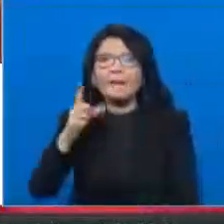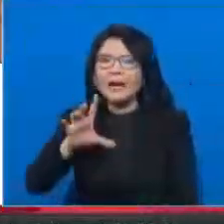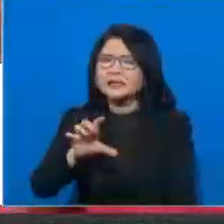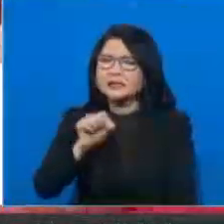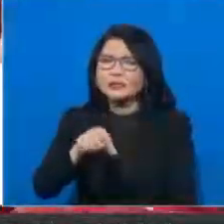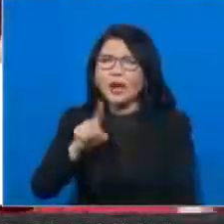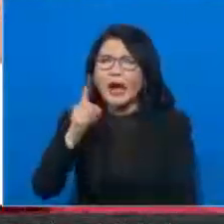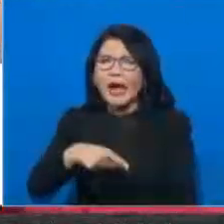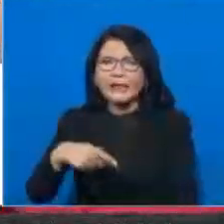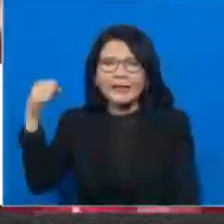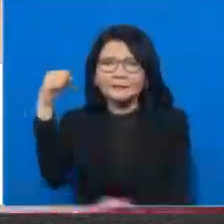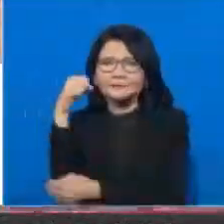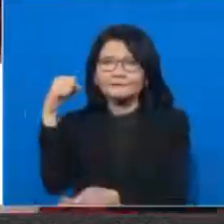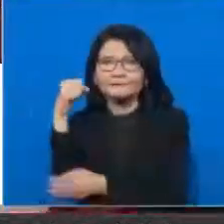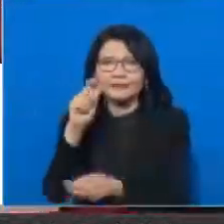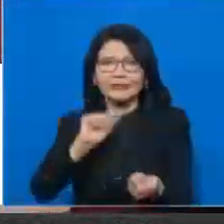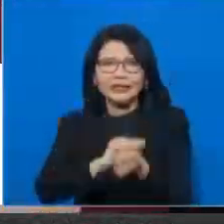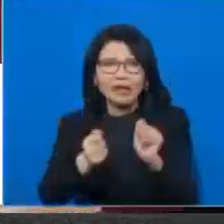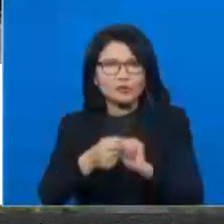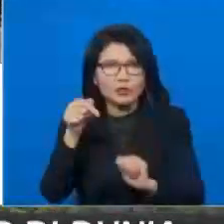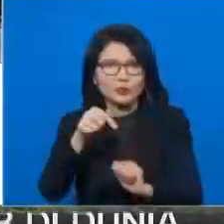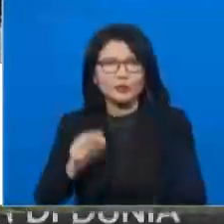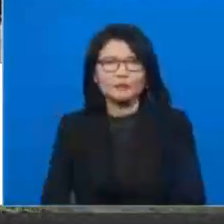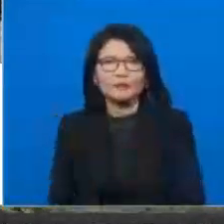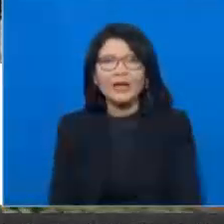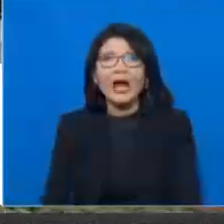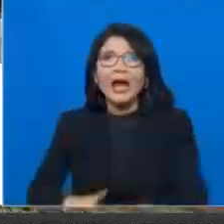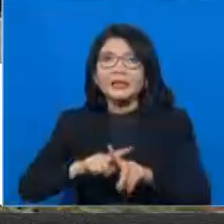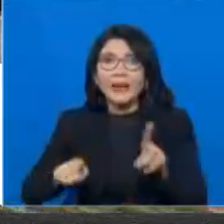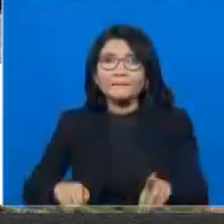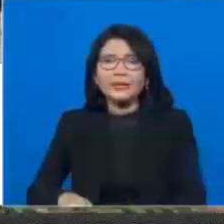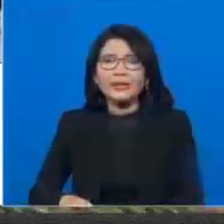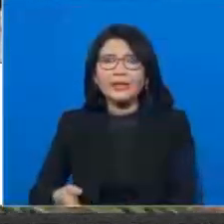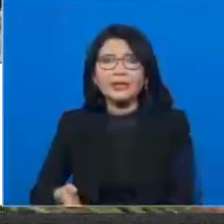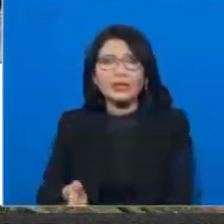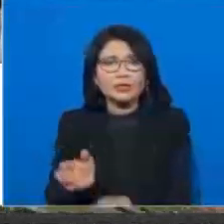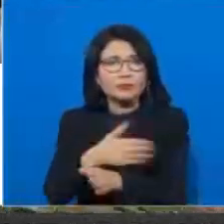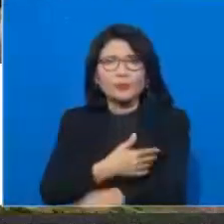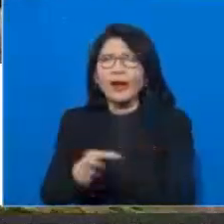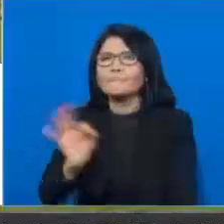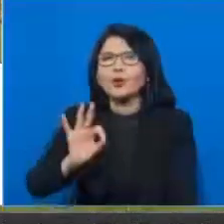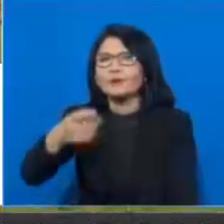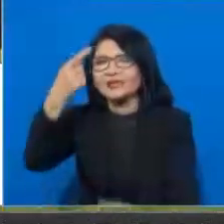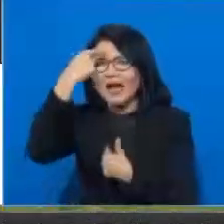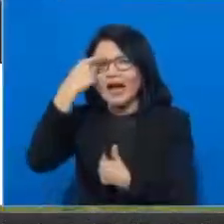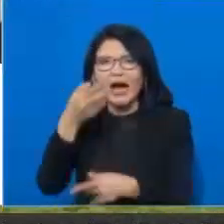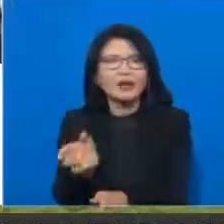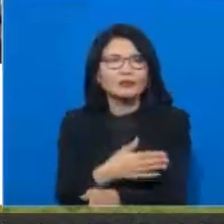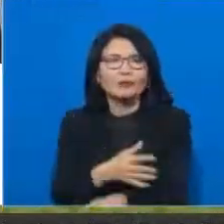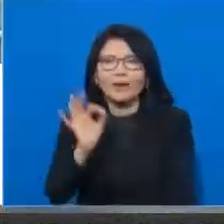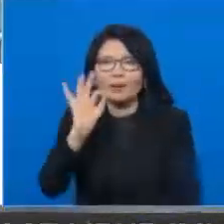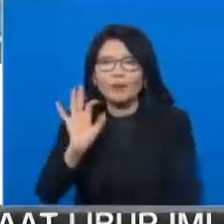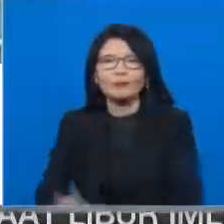dugaan tindak pidana dalam kasus tersebut. Namun pada saat itu belum ada pihak yang dijadikan tersangka atas kasus kematian